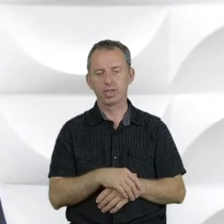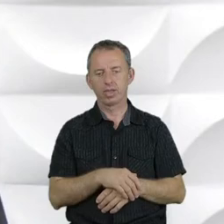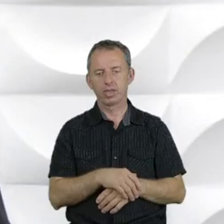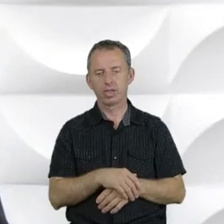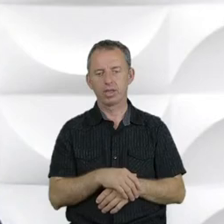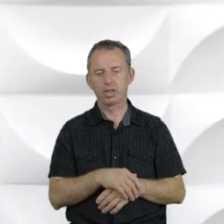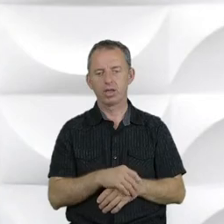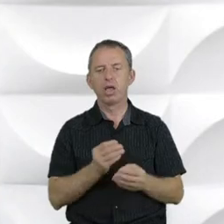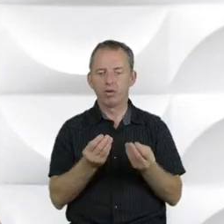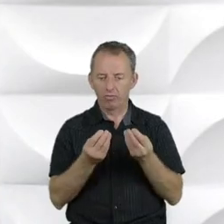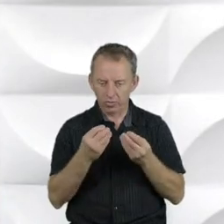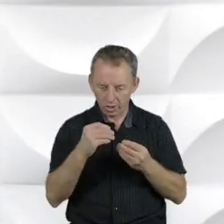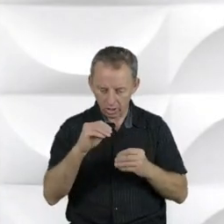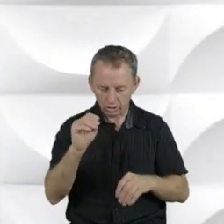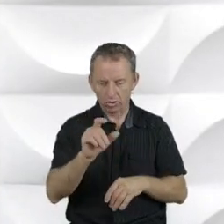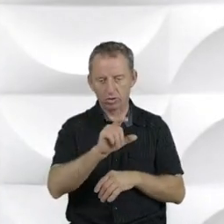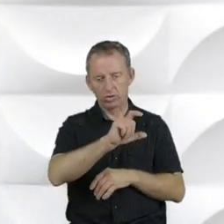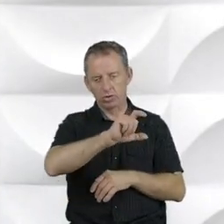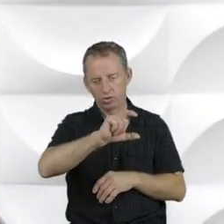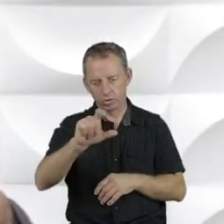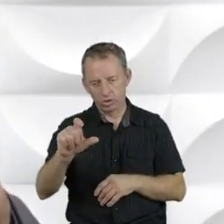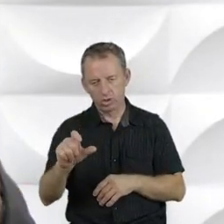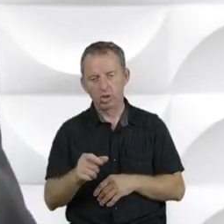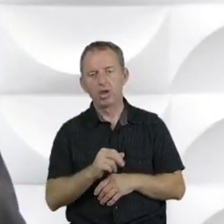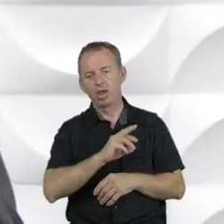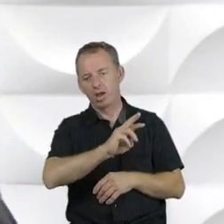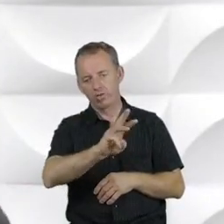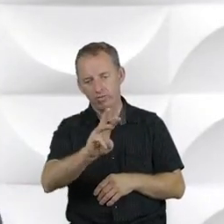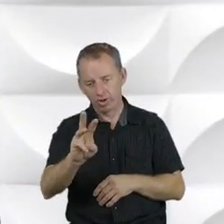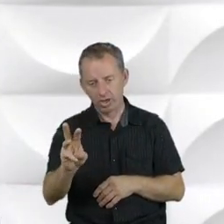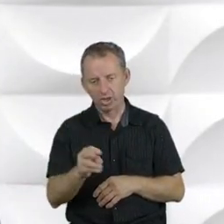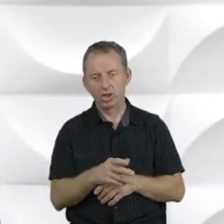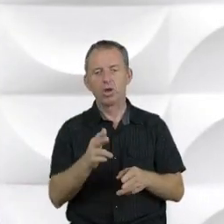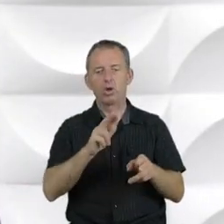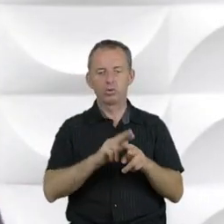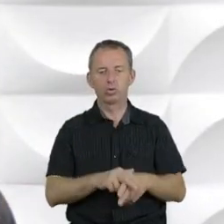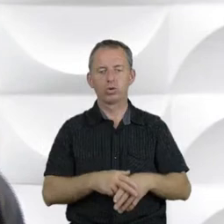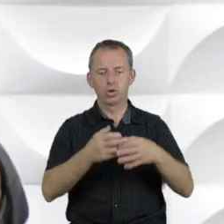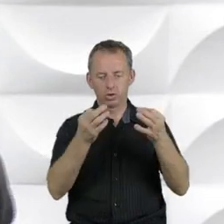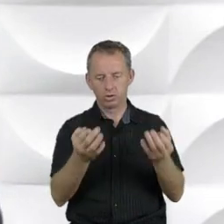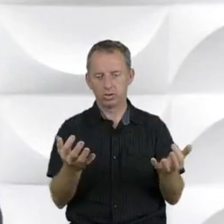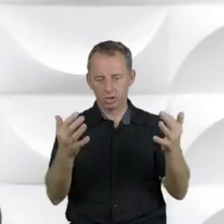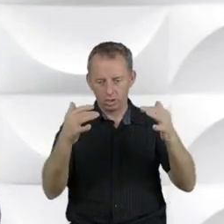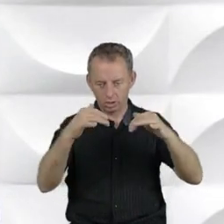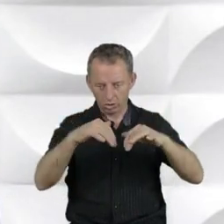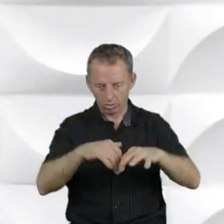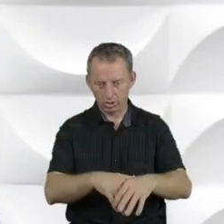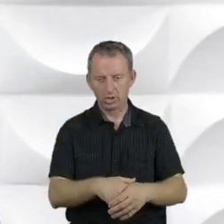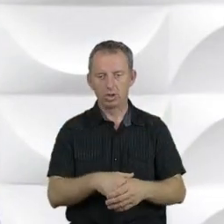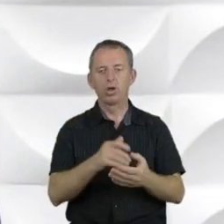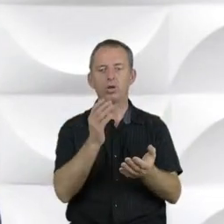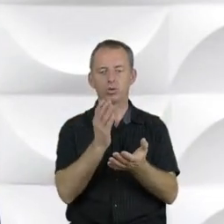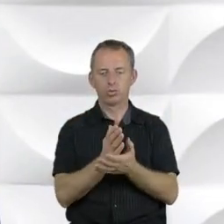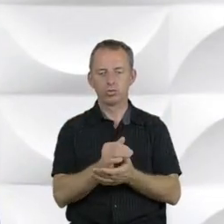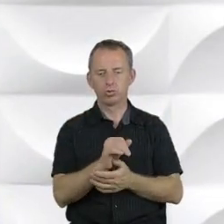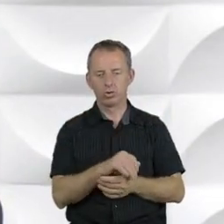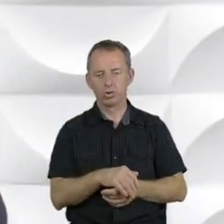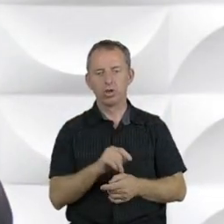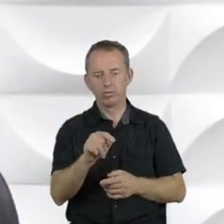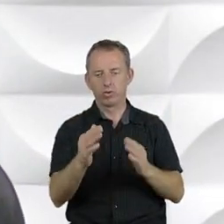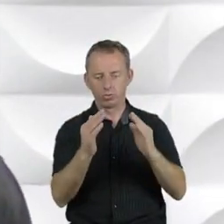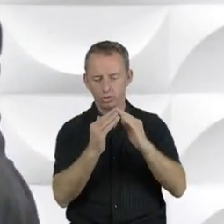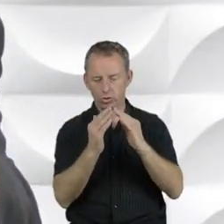W większości czasu, podobnie jak wy, którzy dzisiaj zgromadziliście się już w tym